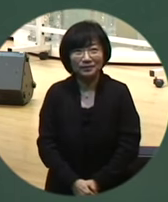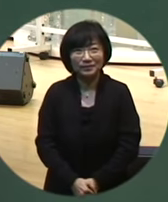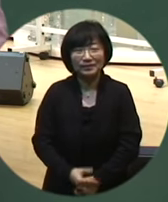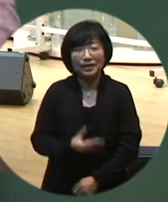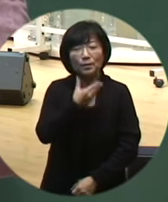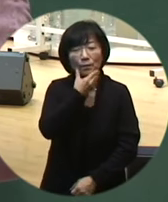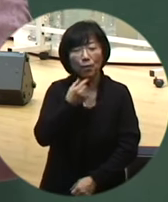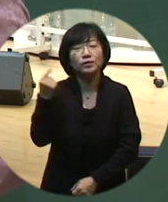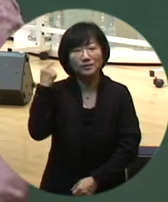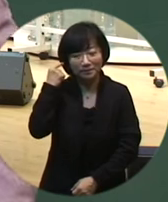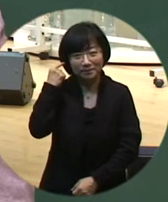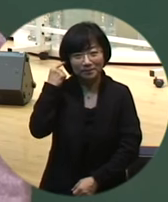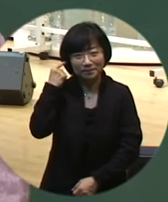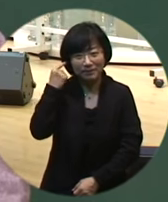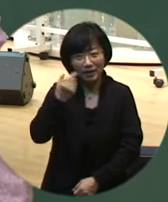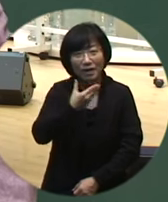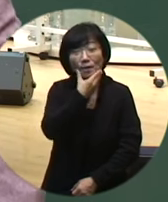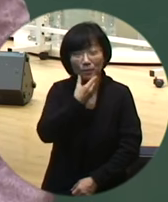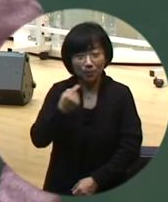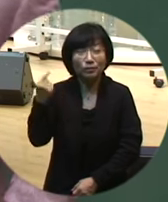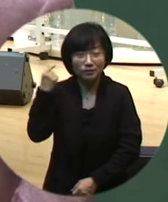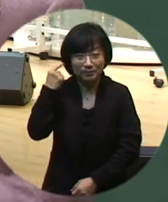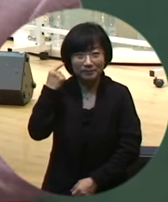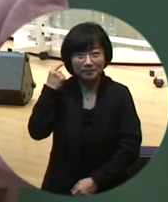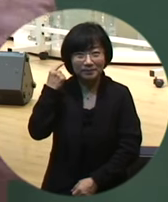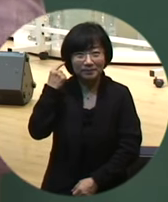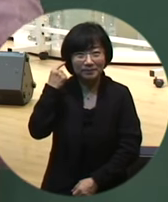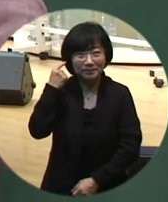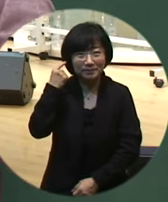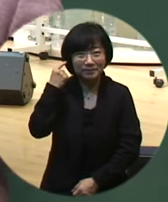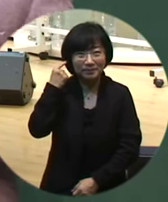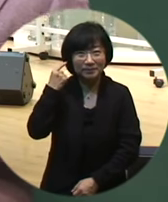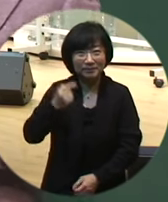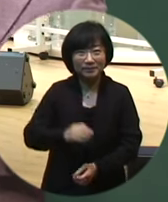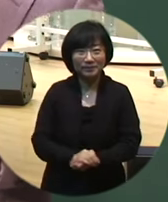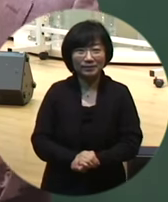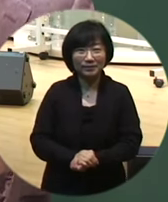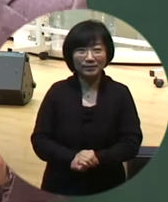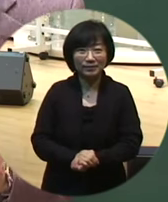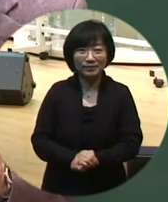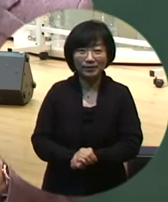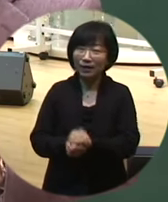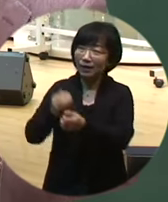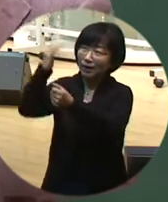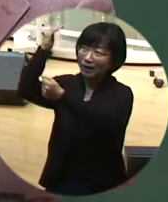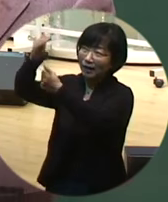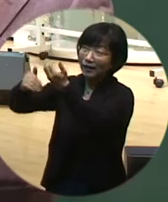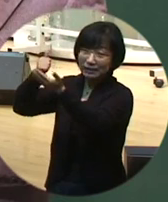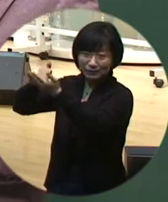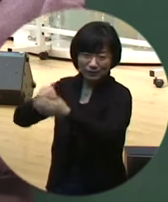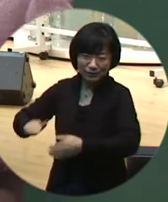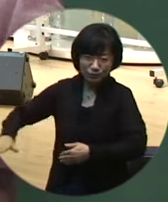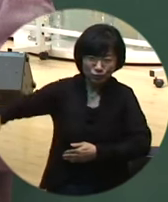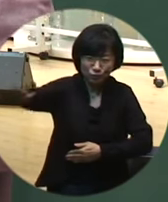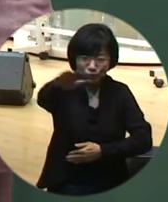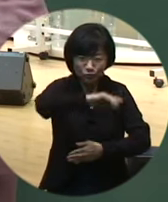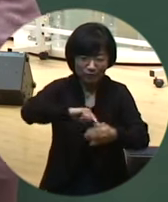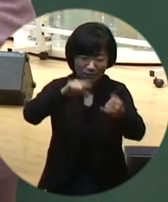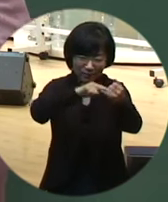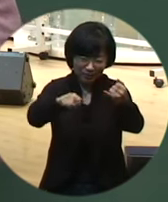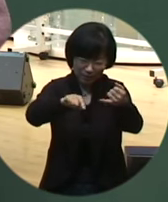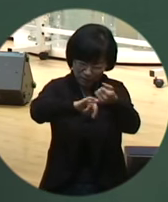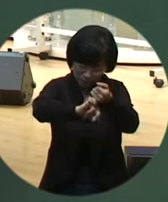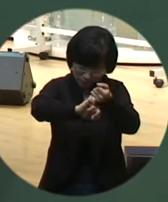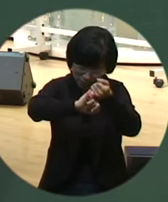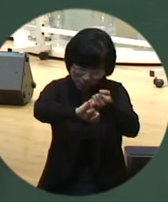복음을 받는 겁니다. It's to receive the gospel. 하나님이 우리에 대한 절대적인 것은 복음을 받는 거예요. The absolute desire God has for us is for us